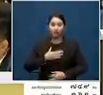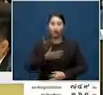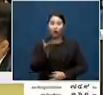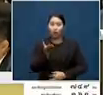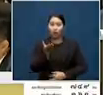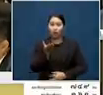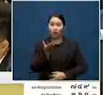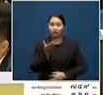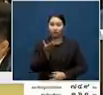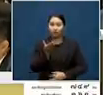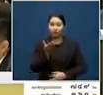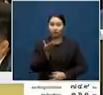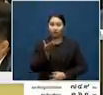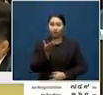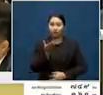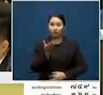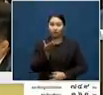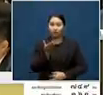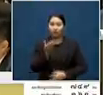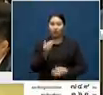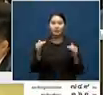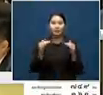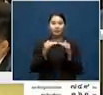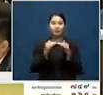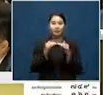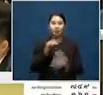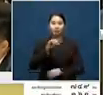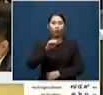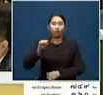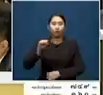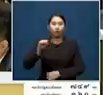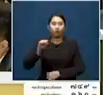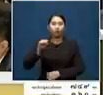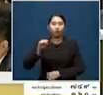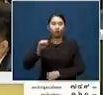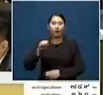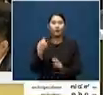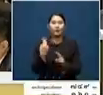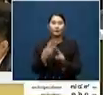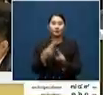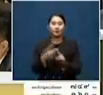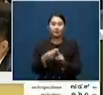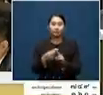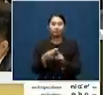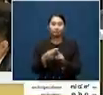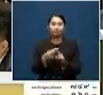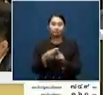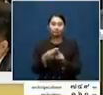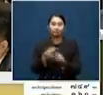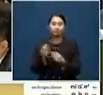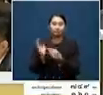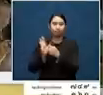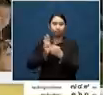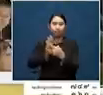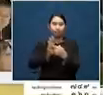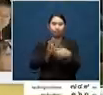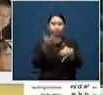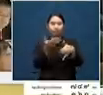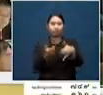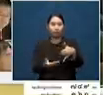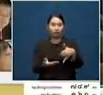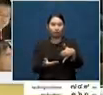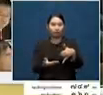ไหมฮะบอกให้แก้ตรงนี้ก็ไม่แก้บอกอย่าแก้ตรงนี้ก็จะแก้ ใช่ แล้วจะให้ลูกค้าเขาซื้อได้ยังไง ใ